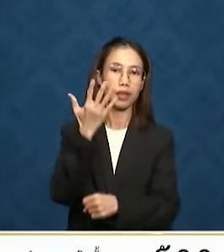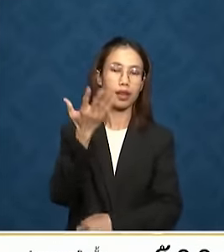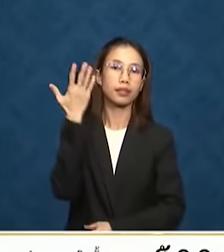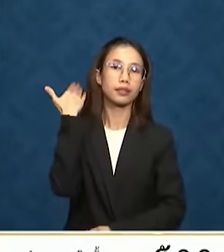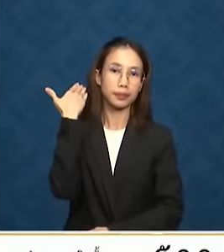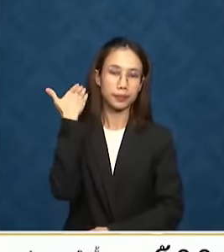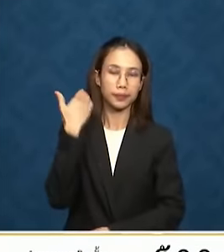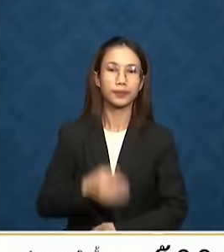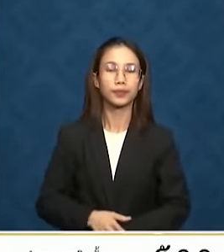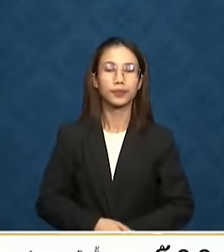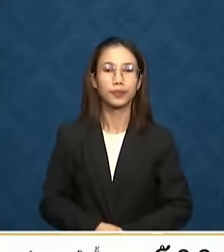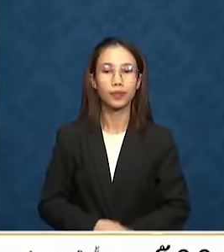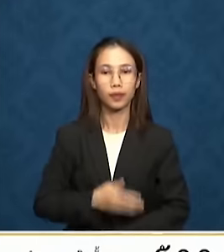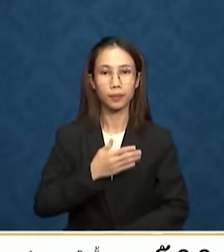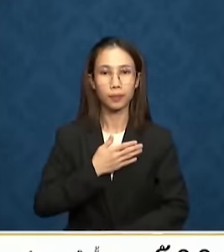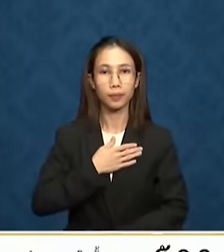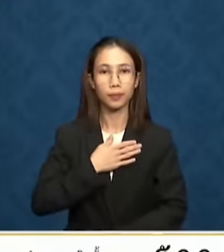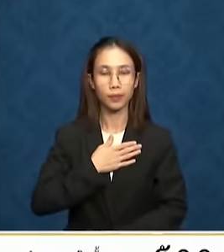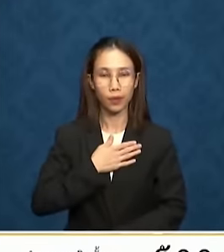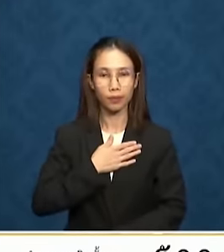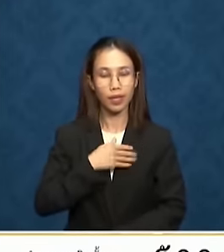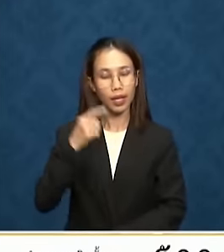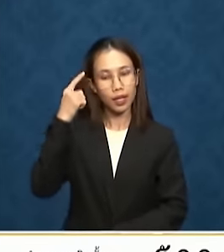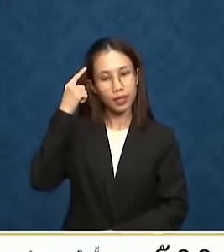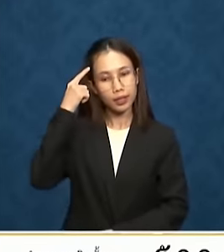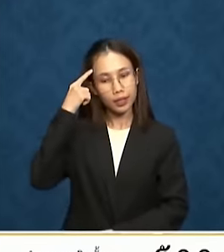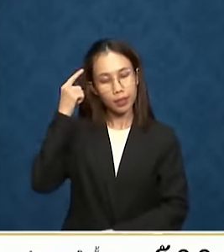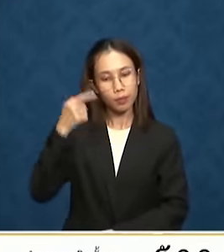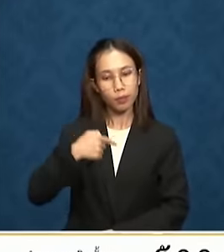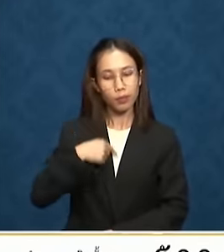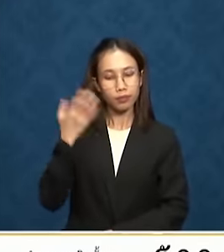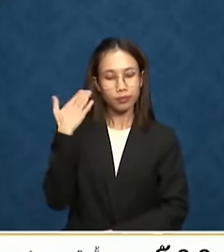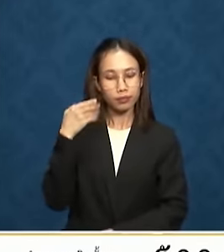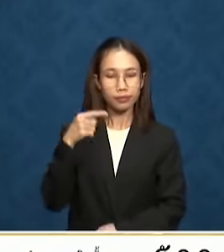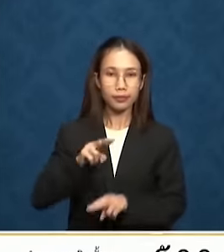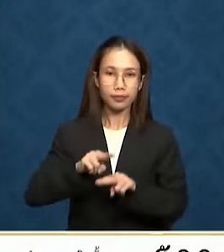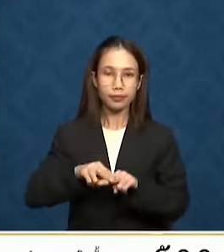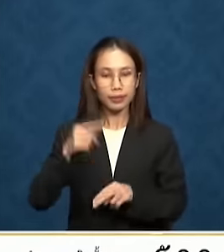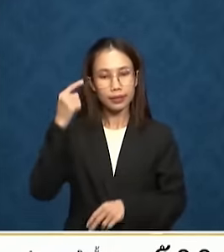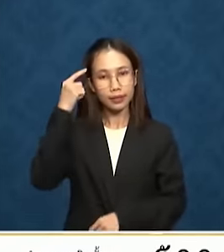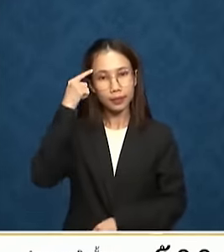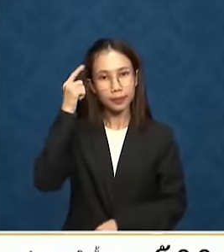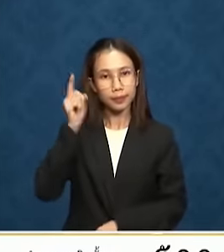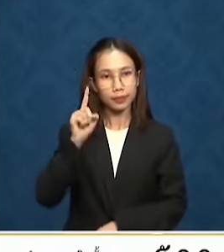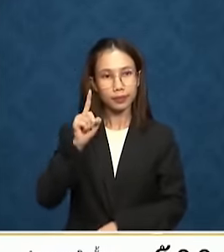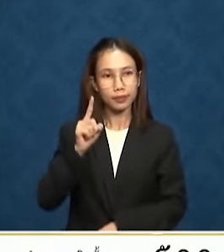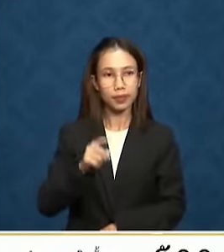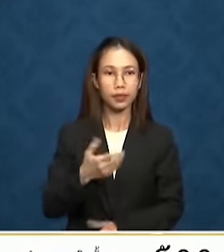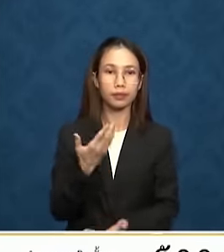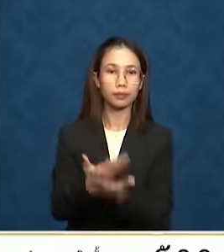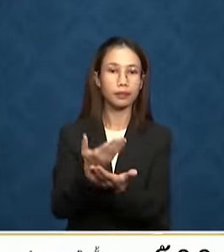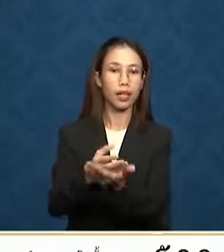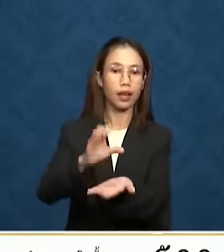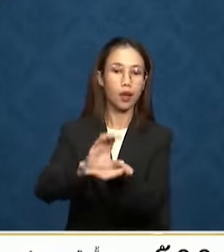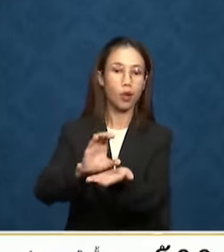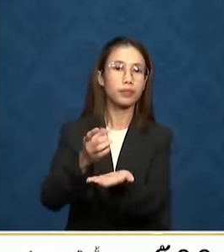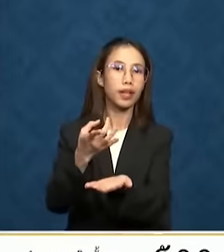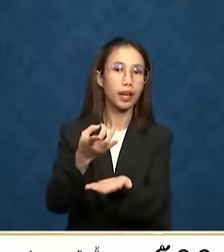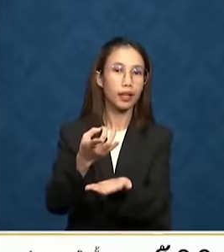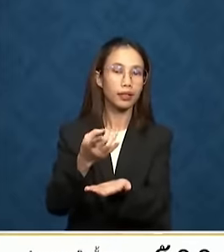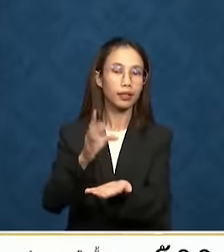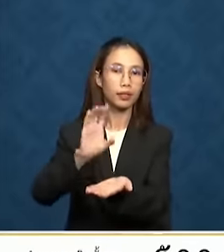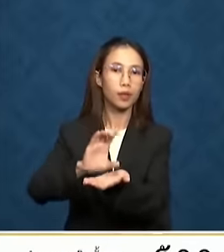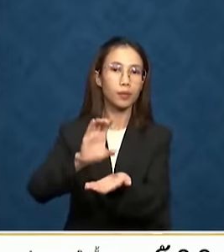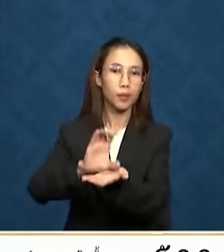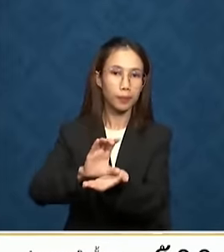มาสิ่งที่ผมได้ตกผลึกจากการใช้ใชเวลาช่วงนั้นครับสั้นๆง่ายๆเลยงบประมาณคืออะไรครับงบประมาณก็